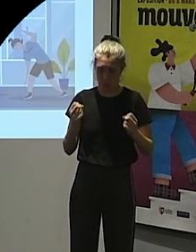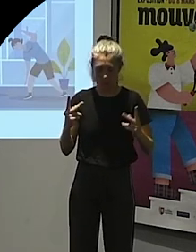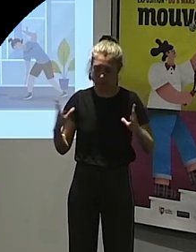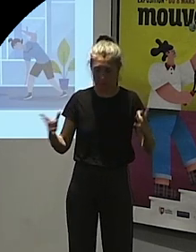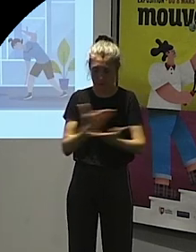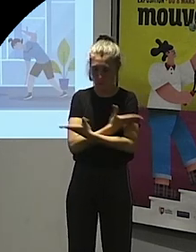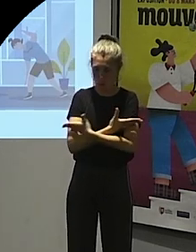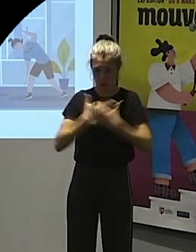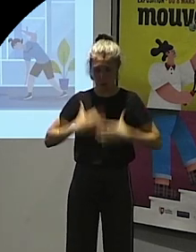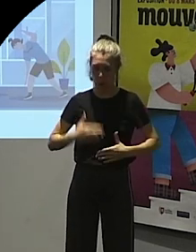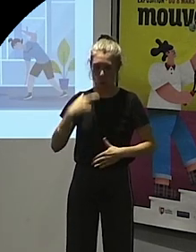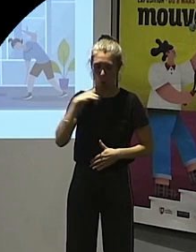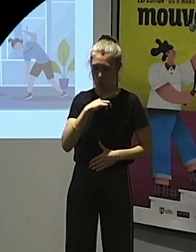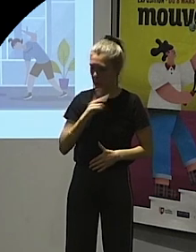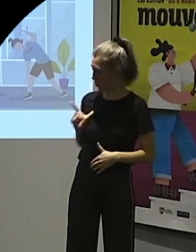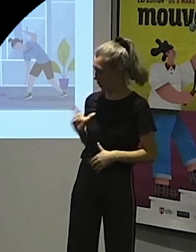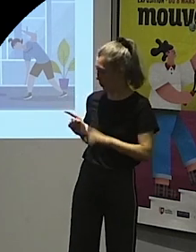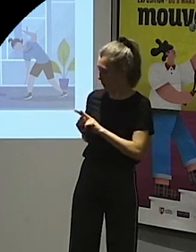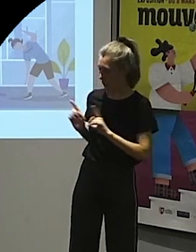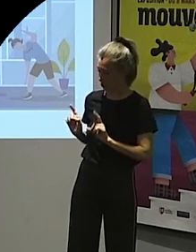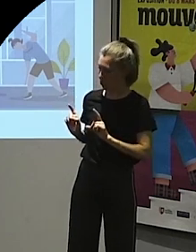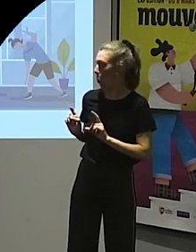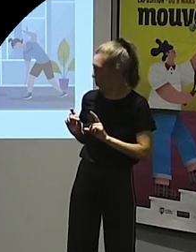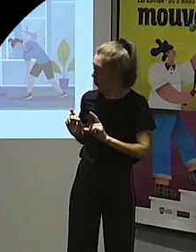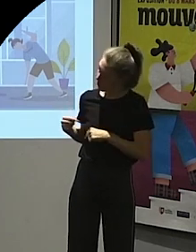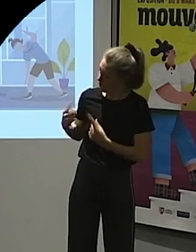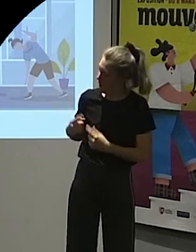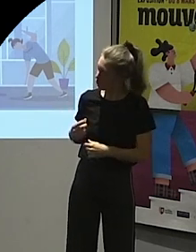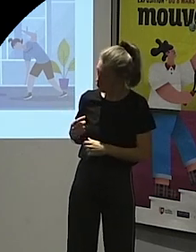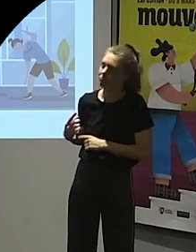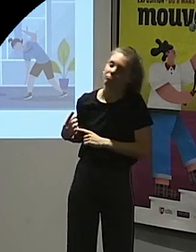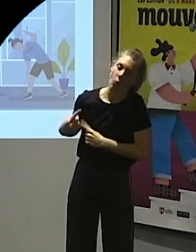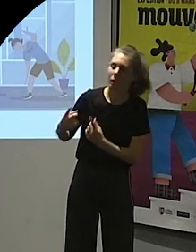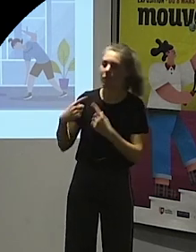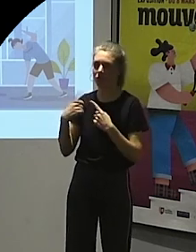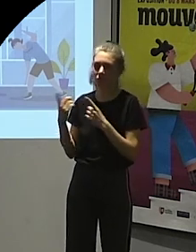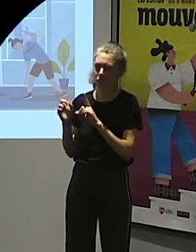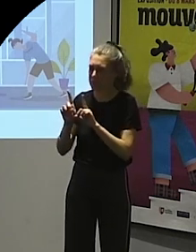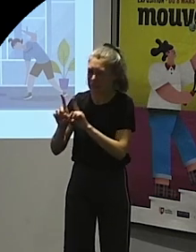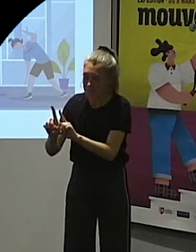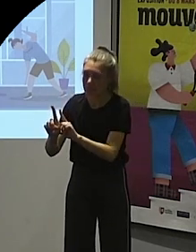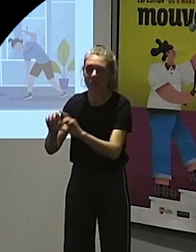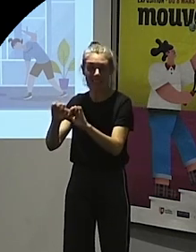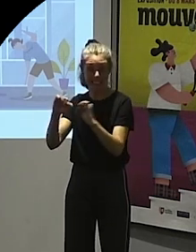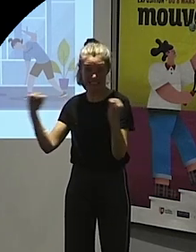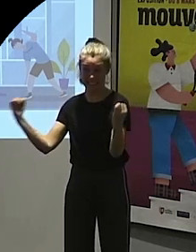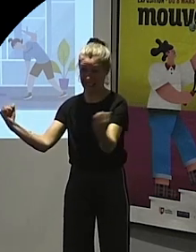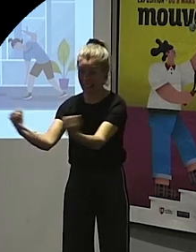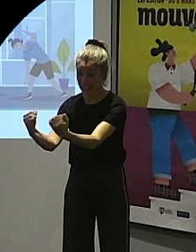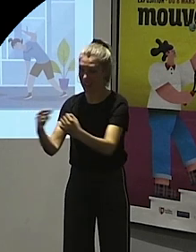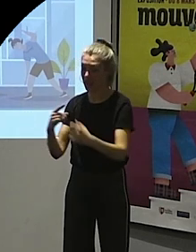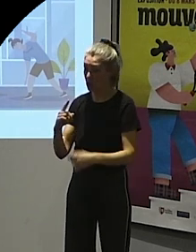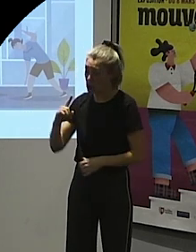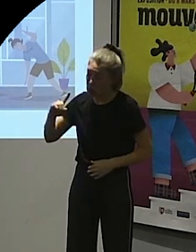bénévole. Et ma foi, on a fait un tour de piste merveilleux avec tous ces athlètes, soi-disant fragilité psychique,